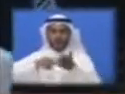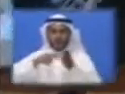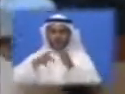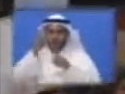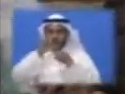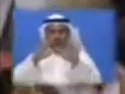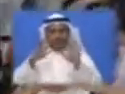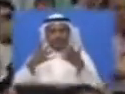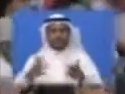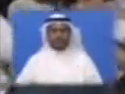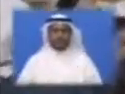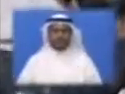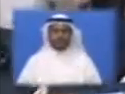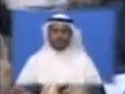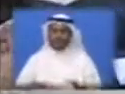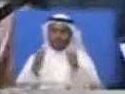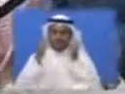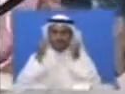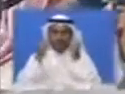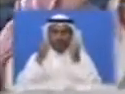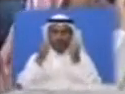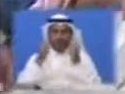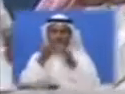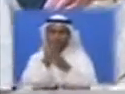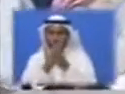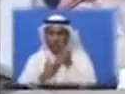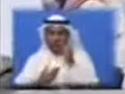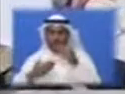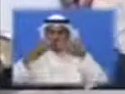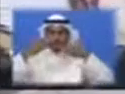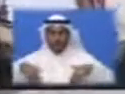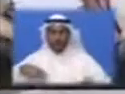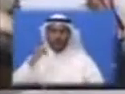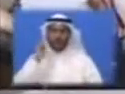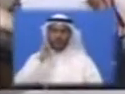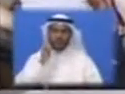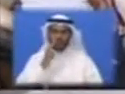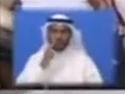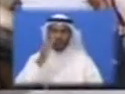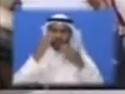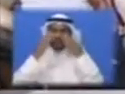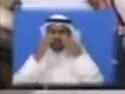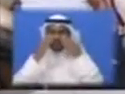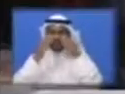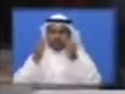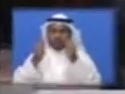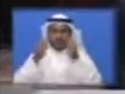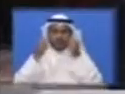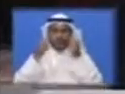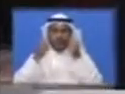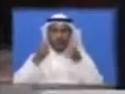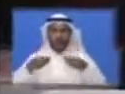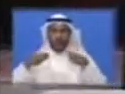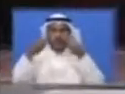كل حياتها في سبيل العيش الكريم لأبنائها المعاقين. وقد جاءت جائزة أفضل أم معاق